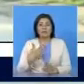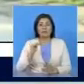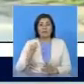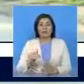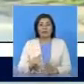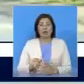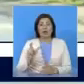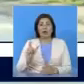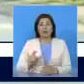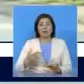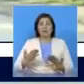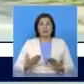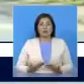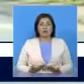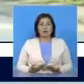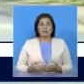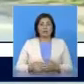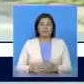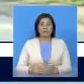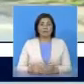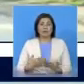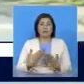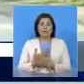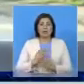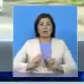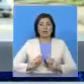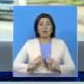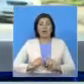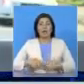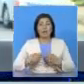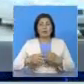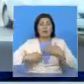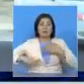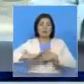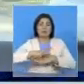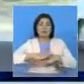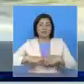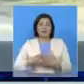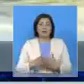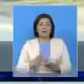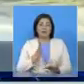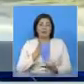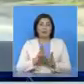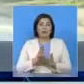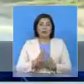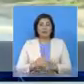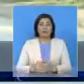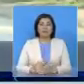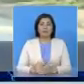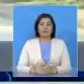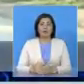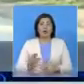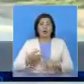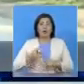халық тұрады. Әлі мына жаңадан берілген жер учаскелерінде игерілмеген учаскелер бар. Жер телімдері сол